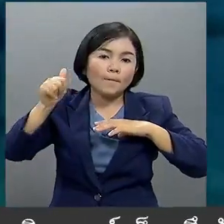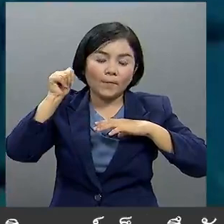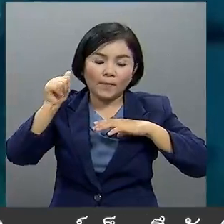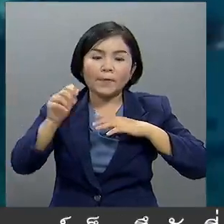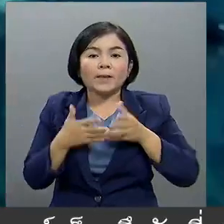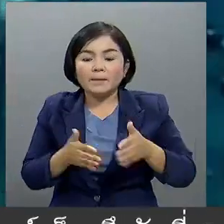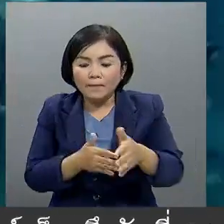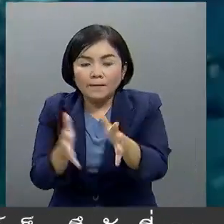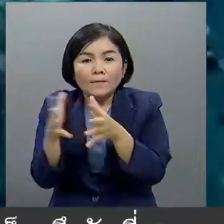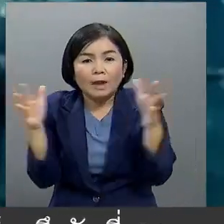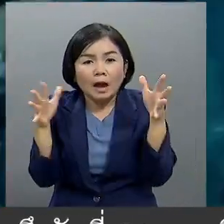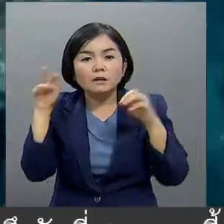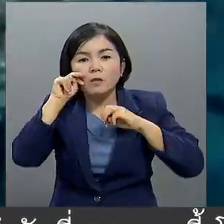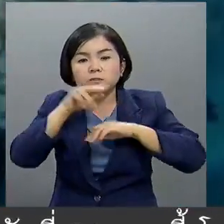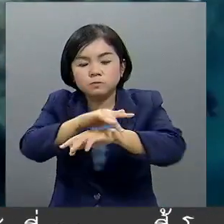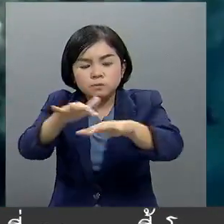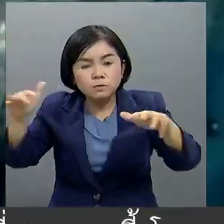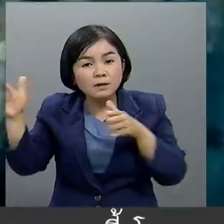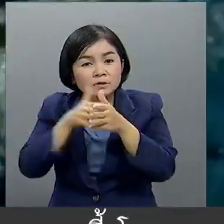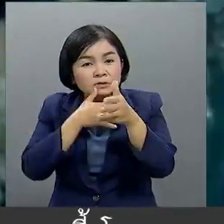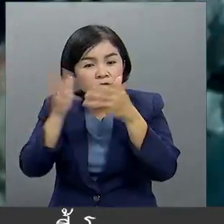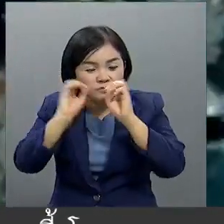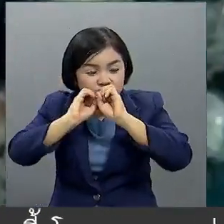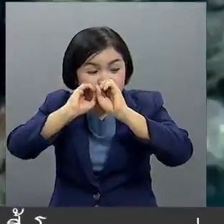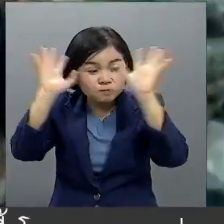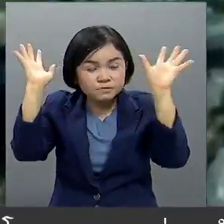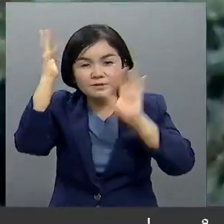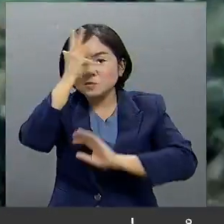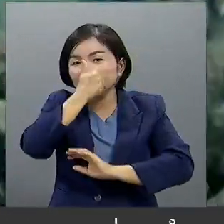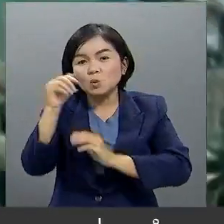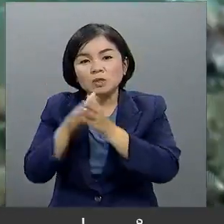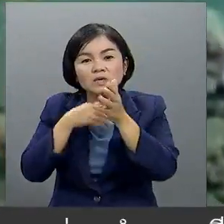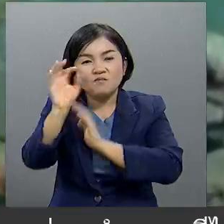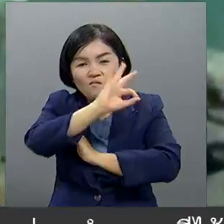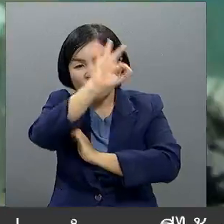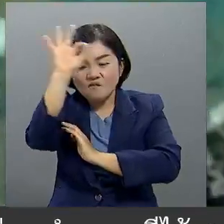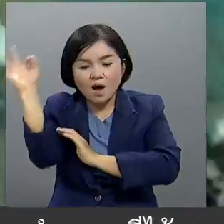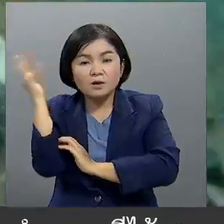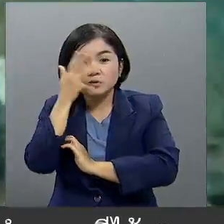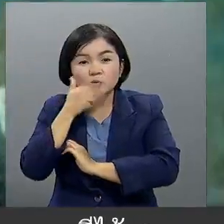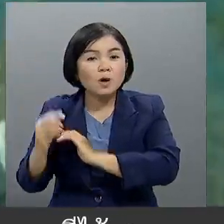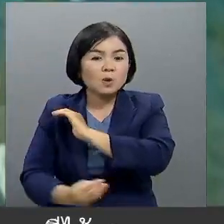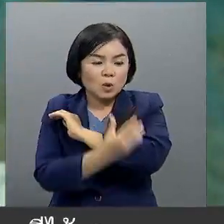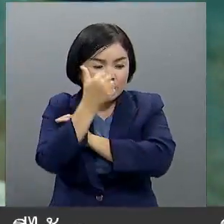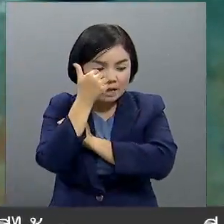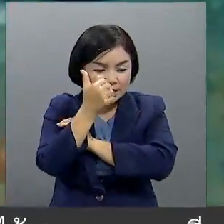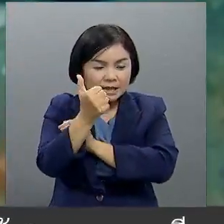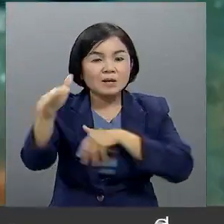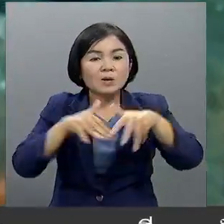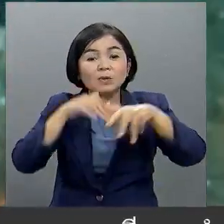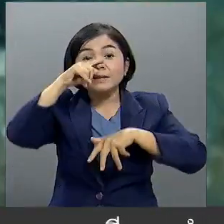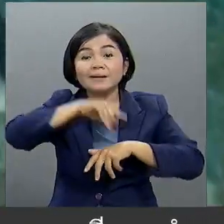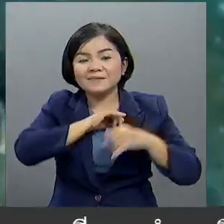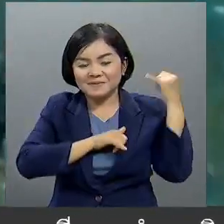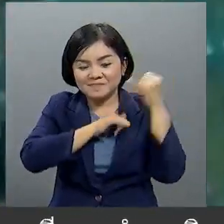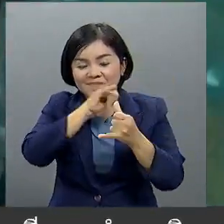นะสีใสเหมือนลงคลามเลยอ ่ ะ ใช่ช่วงนี้จริงๆต้องบอกว่าหลายสถานที่ท่องเที่ยวเป็นโอกาสดีที่เราคนไทยจะได้เที่ยวนะคะอย่างหลายสถาน